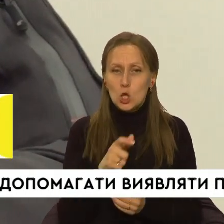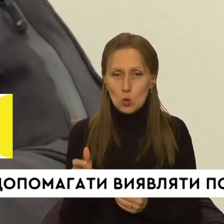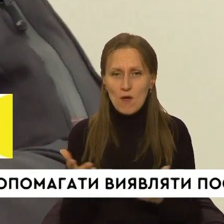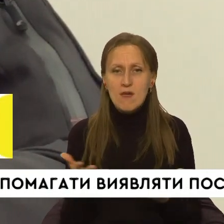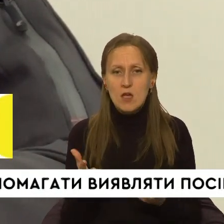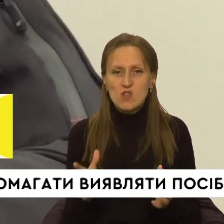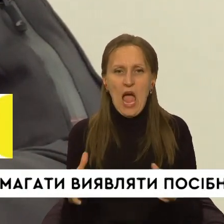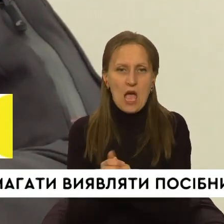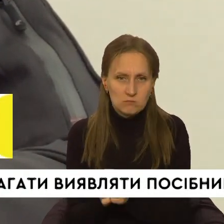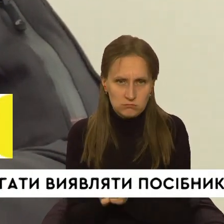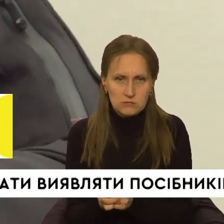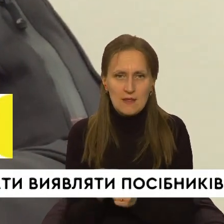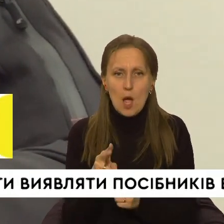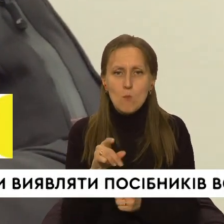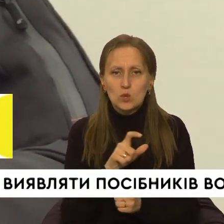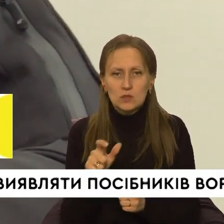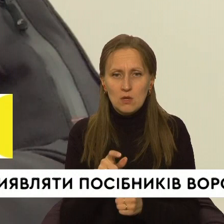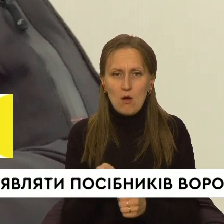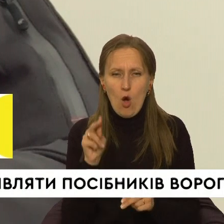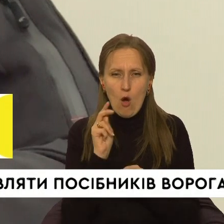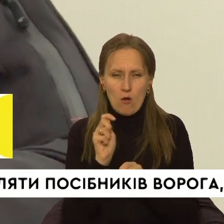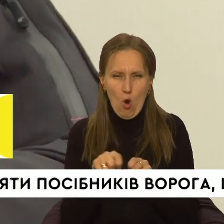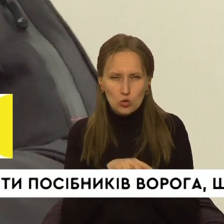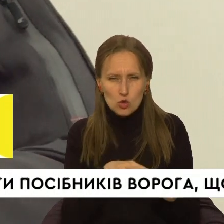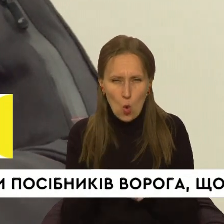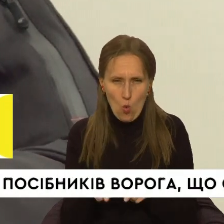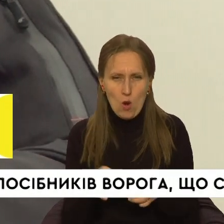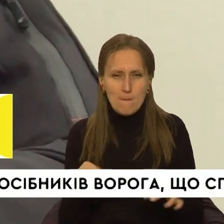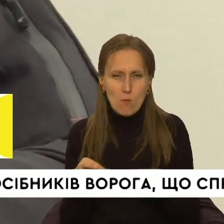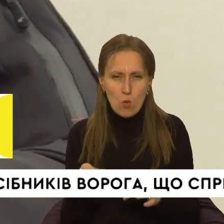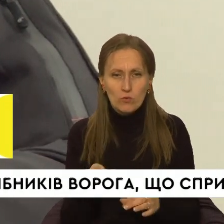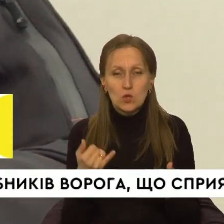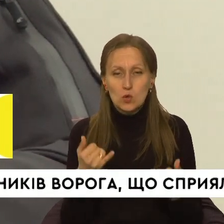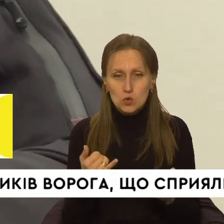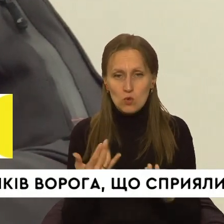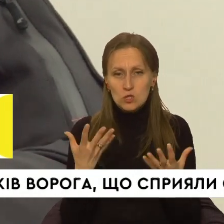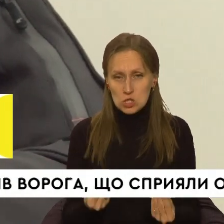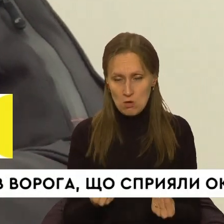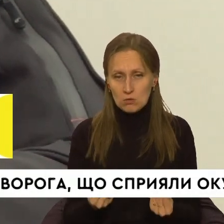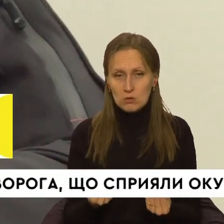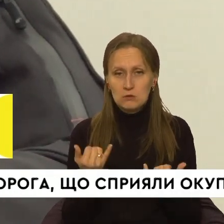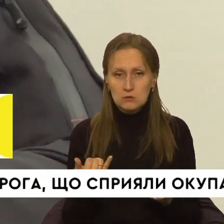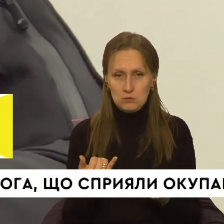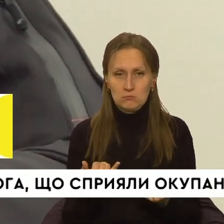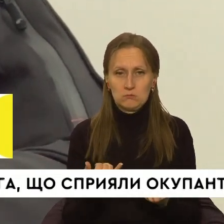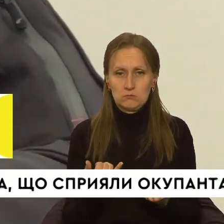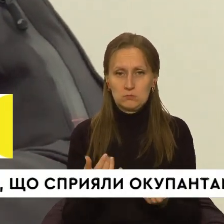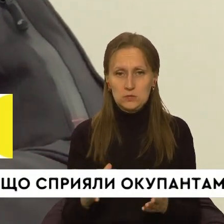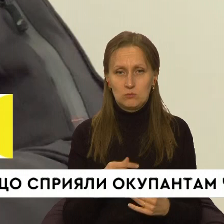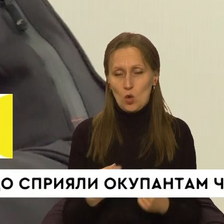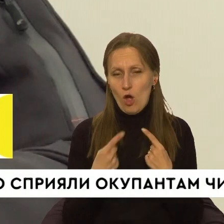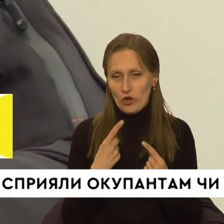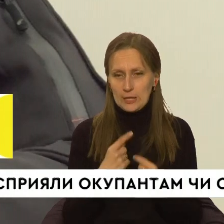які вони злапали саме на пунктах контролю і пропуску, про тих, які ви на сьогоднішній день зараз щойно зі мною